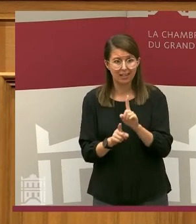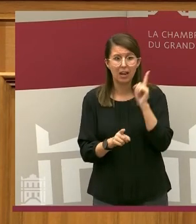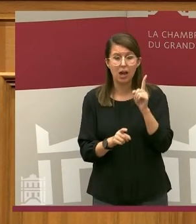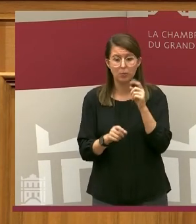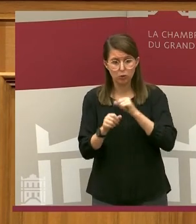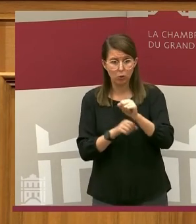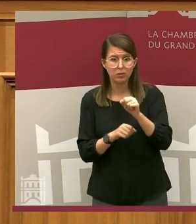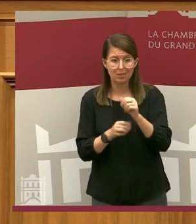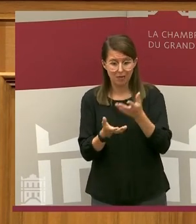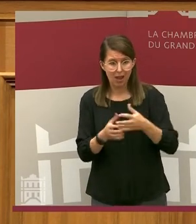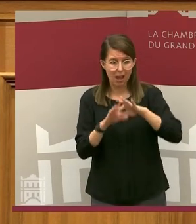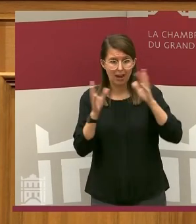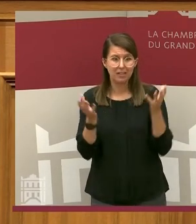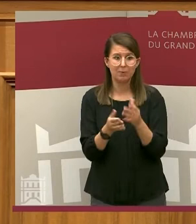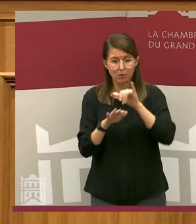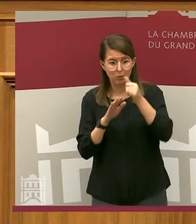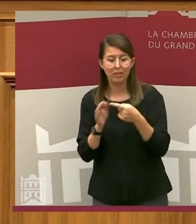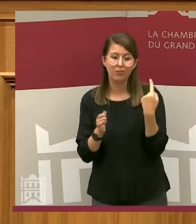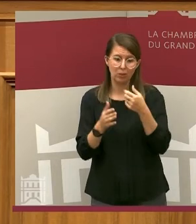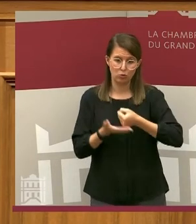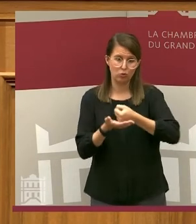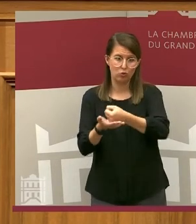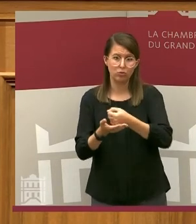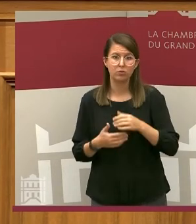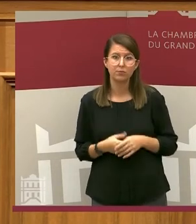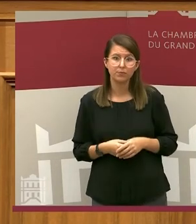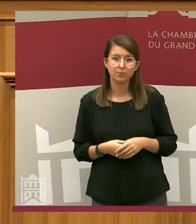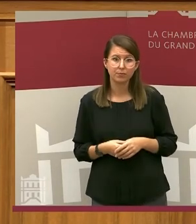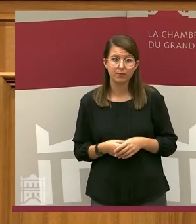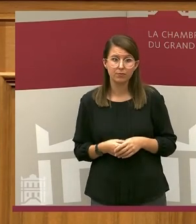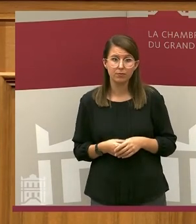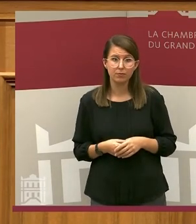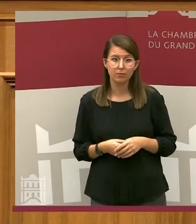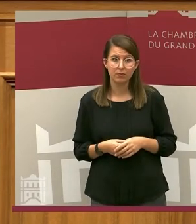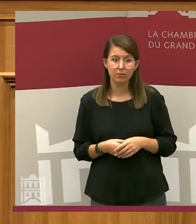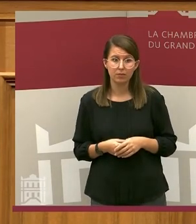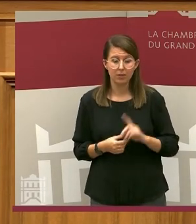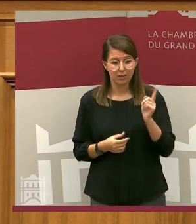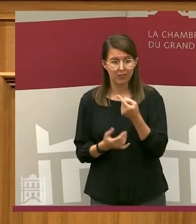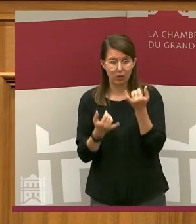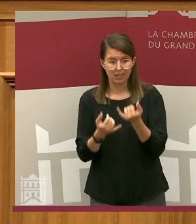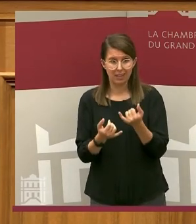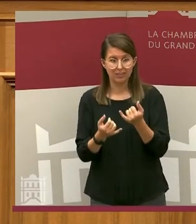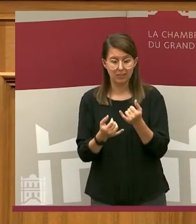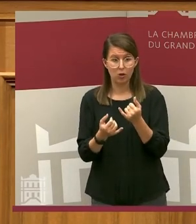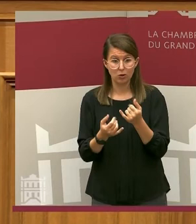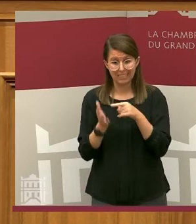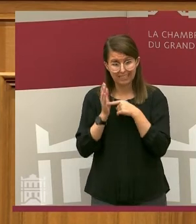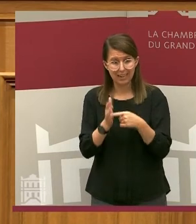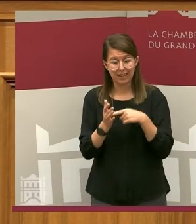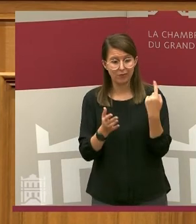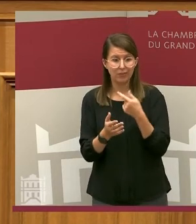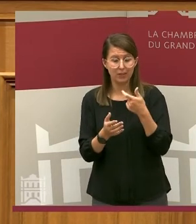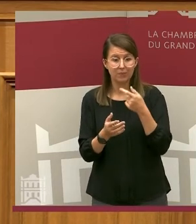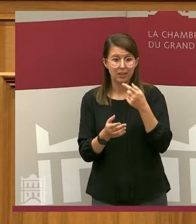um Fonds von den Projekten als Unterstützung. Wir sollten nicht nur als Chambre weisen, dass man echt von der Situation erkannt tun und das